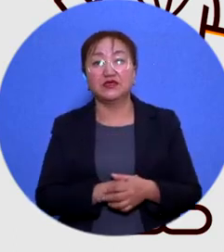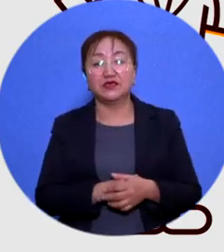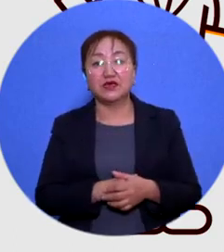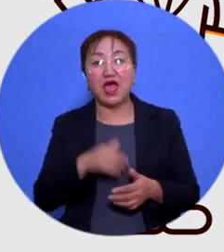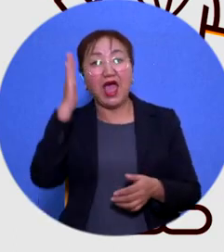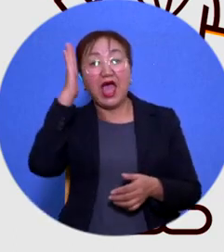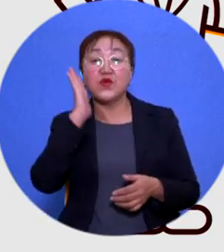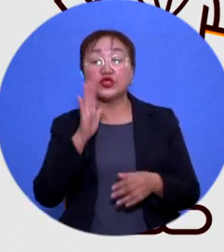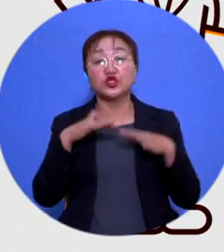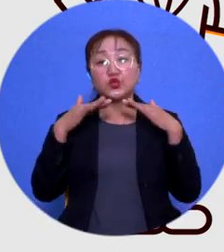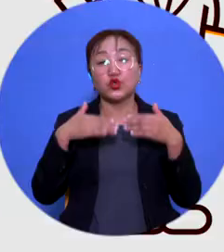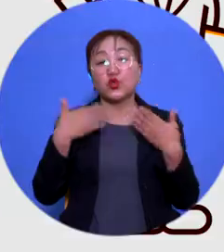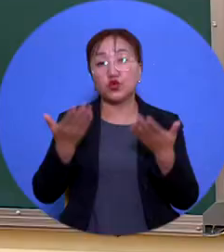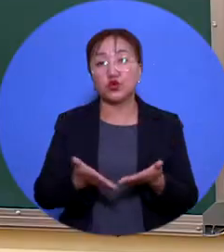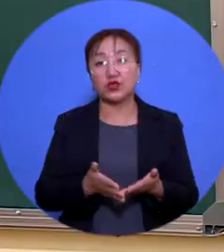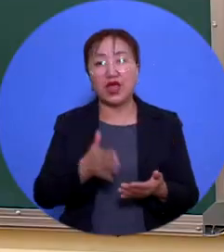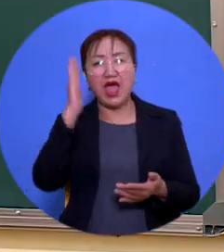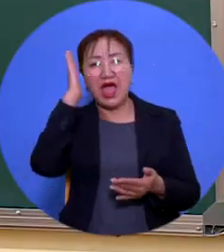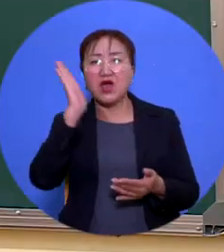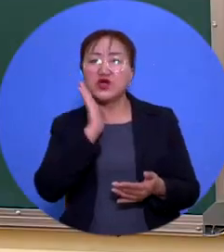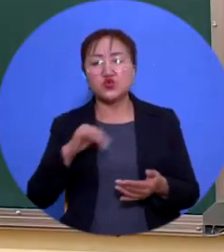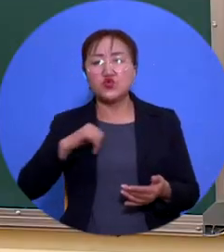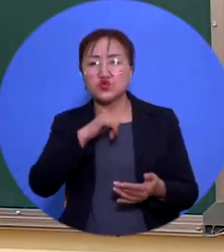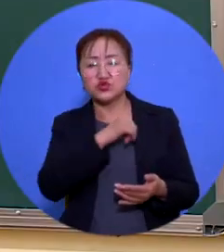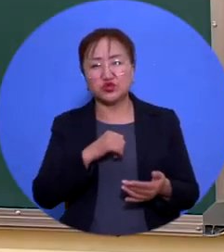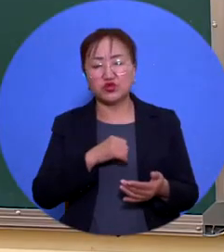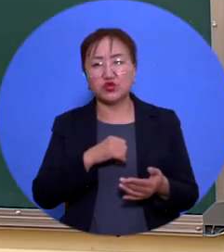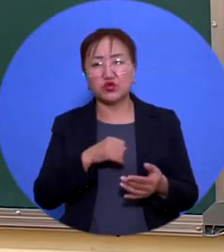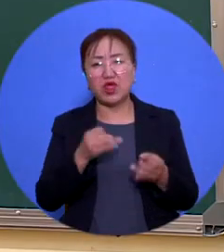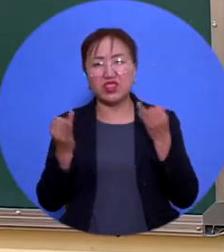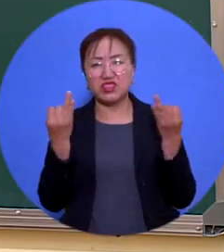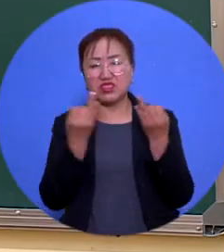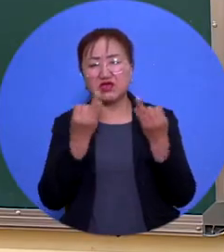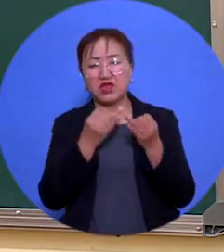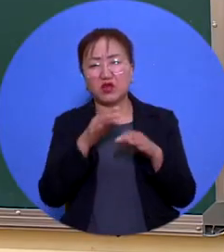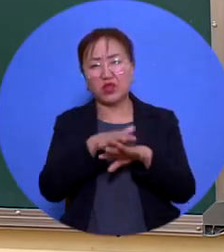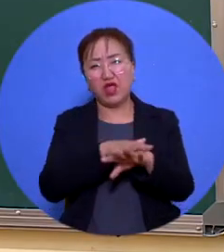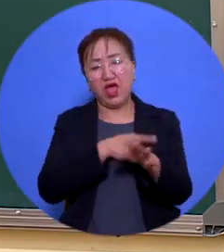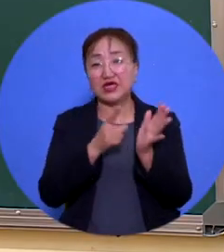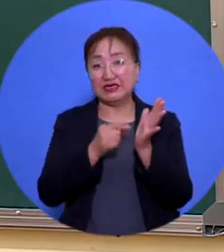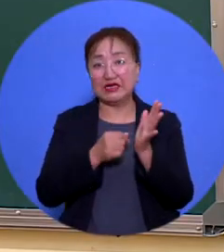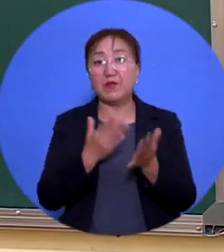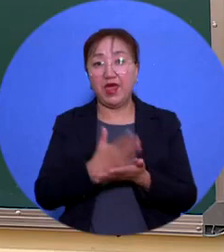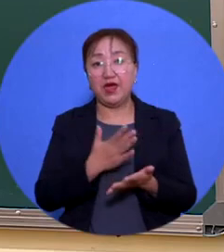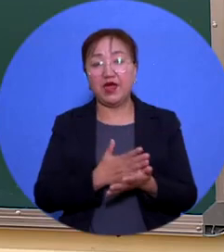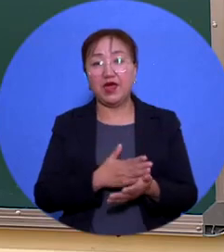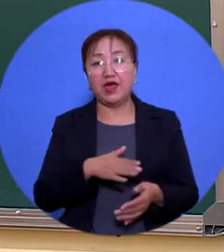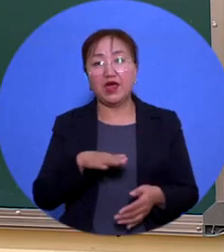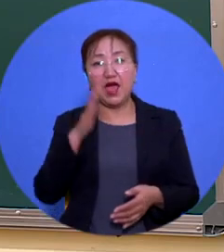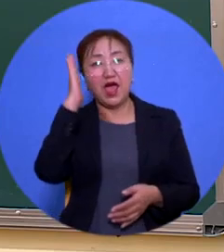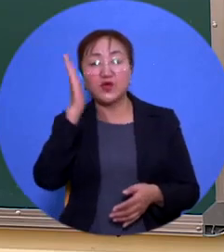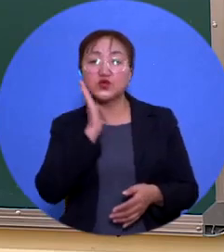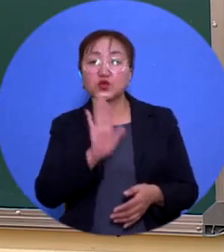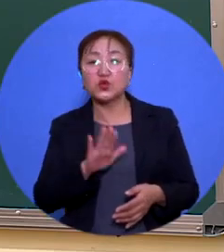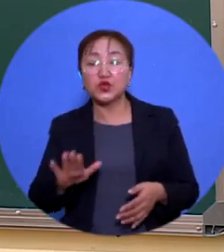эцэг эхчүүдийн дунд бас ийм захим хэрэглээг хэтрүүлэн ашиглах явдал маш их байгаа. Тэгээ эцэг эхчүүд маань хүүхдүүдтэйгээ хамтраад